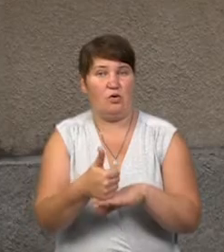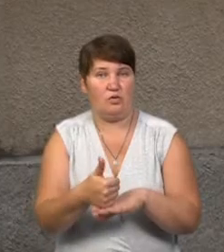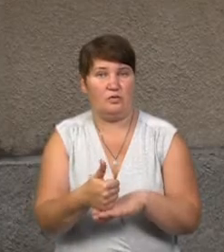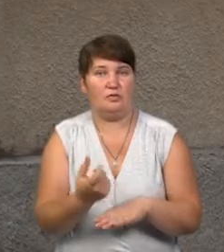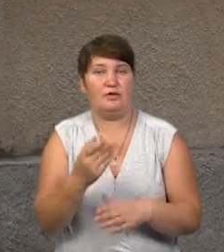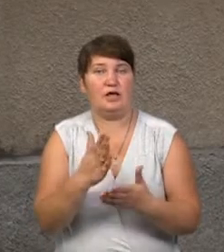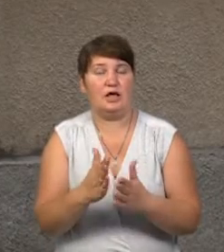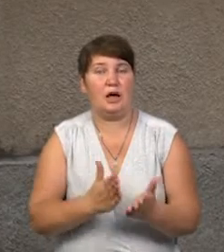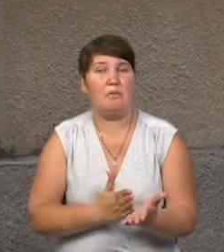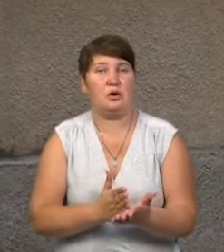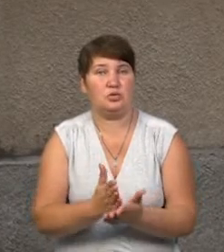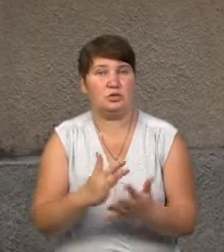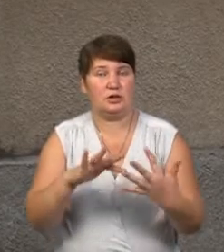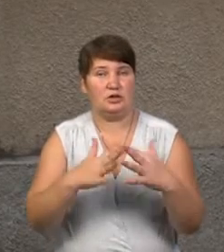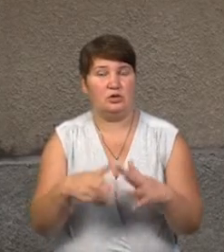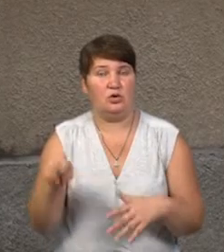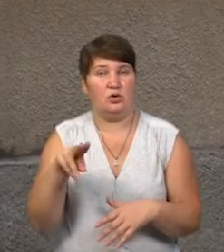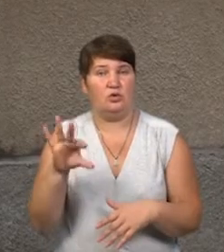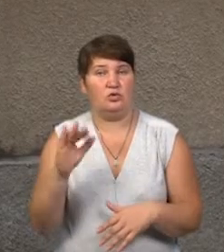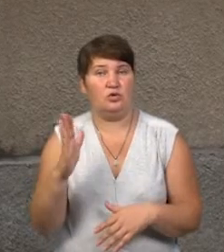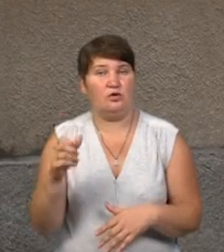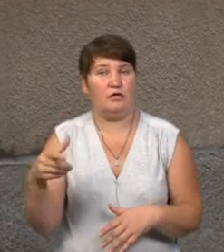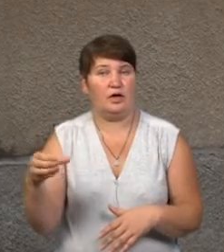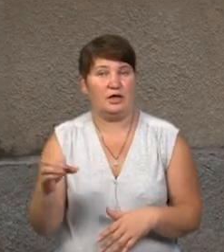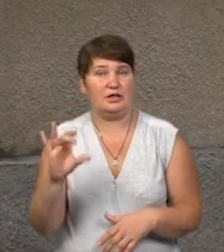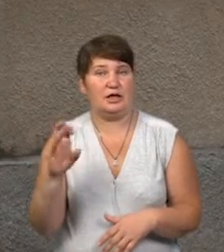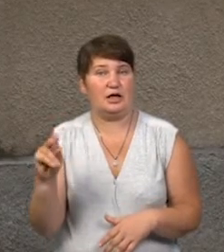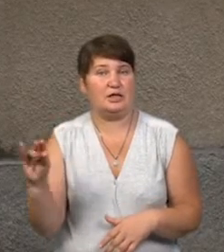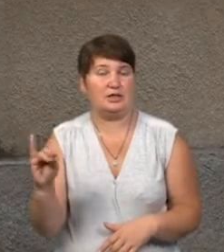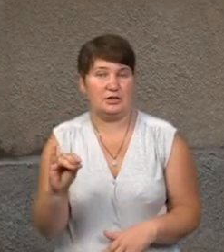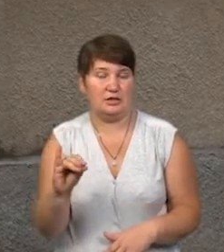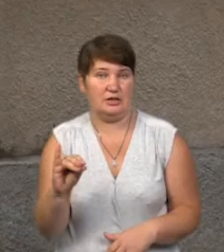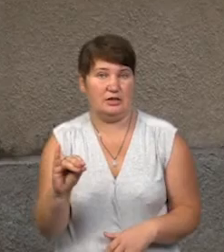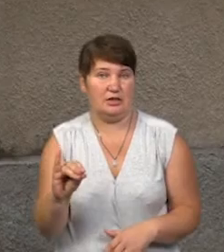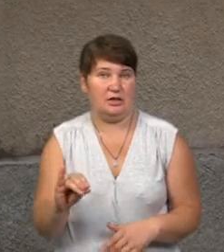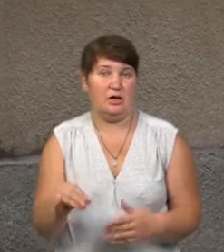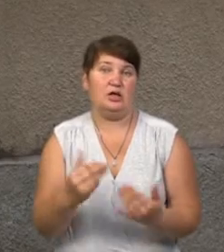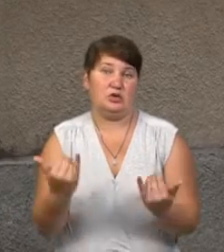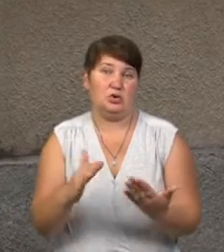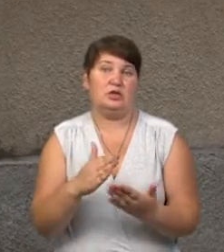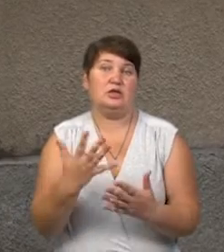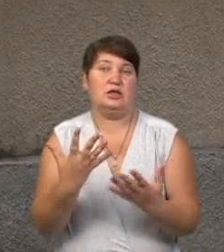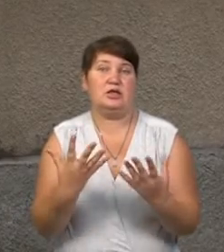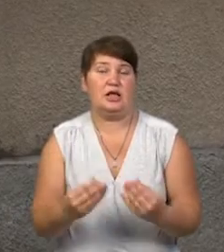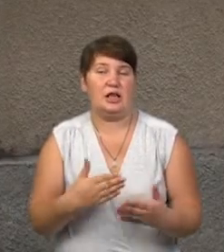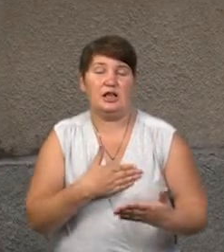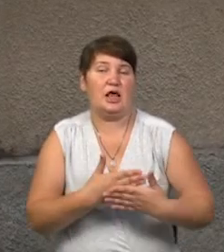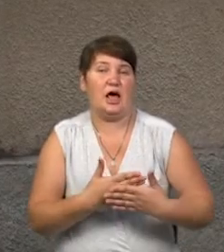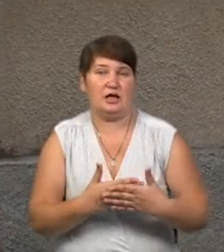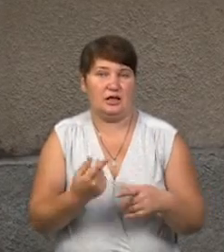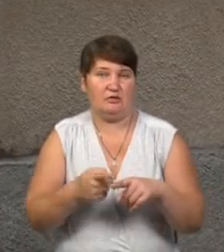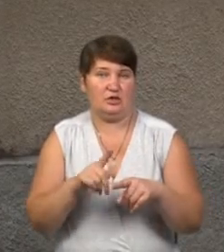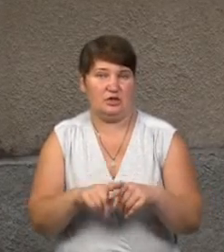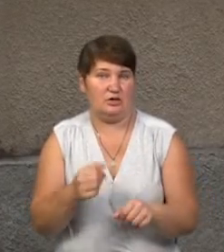Це село Довге, село Стриганці, звідки йдуть маршрути. Ну, голови щось на сьогоднішній день не дуже активно цього залучаються, кажуть,